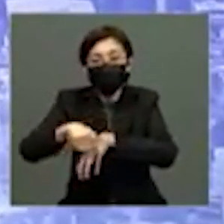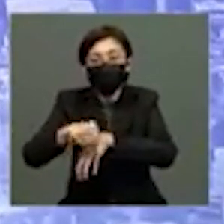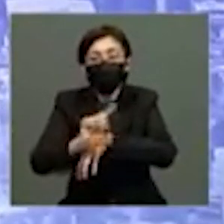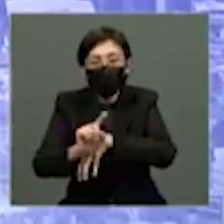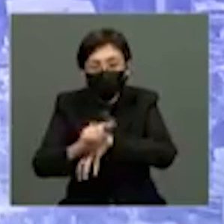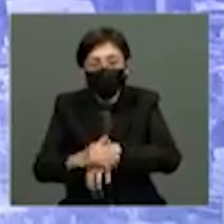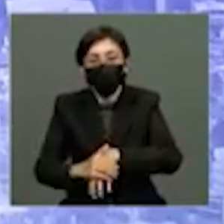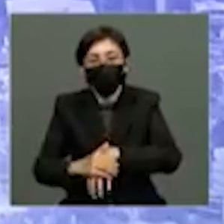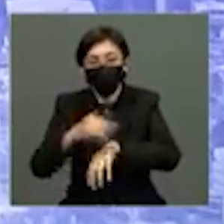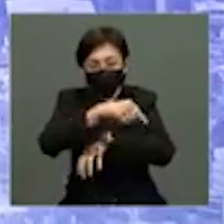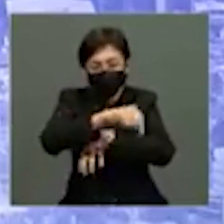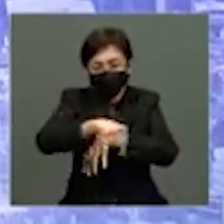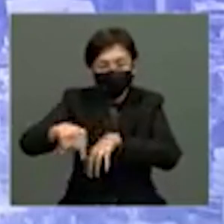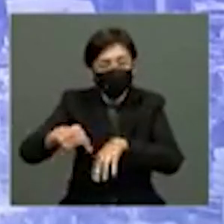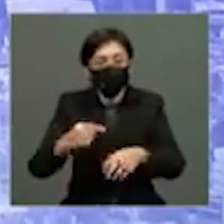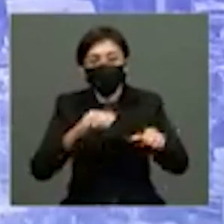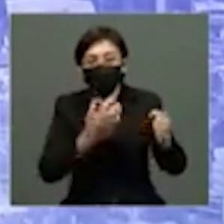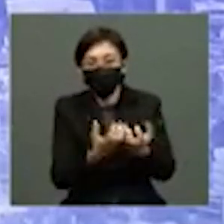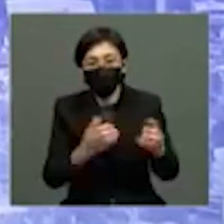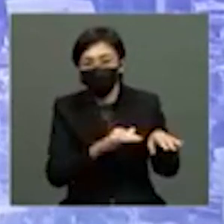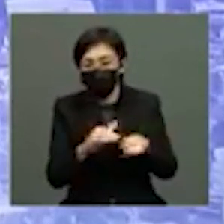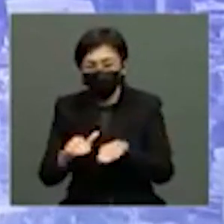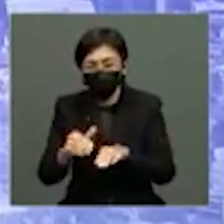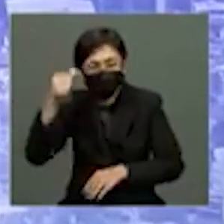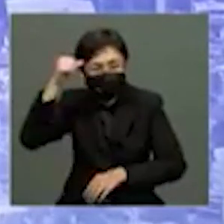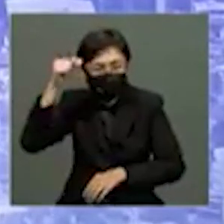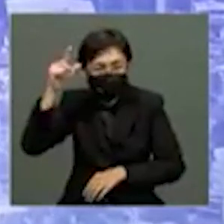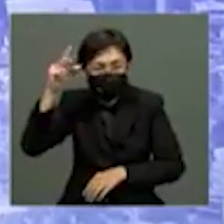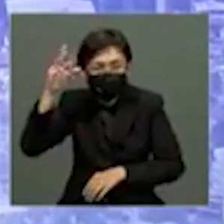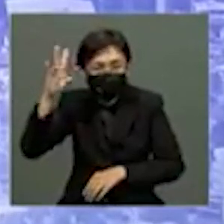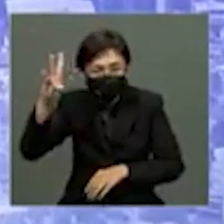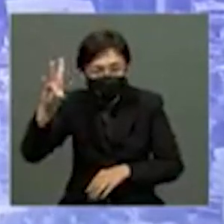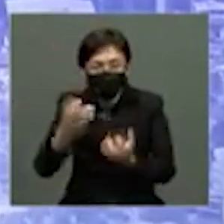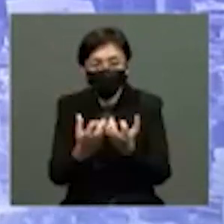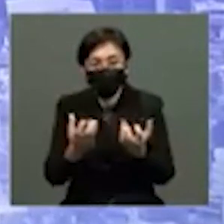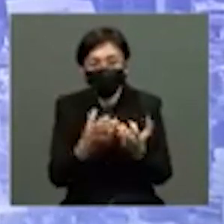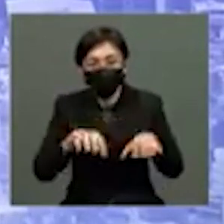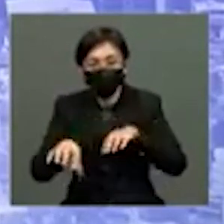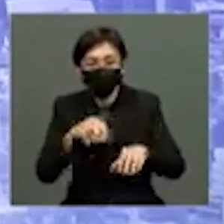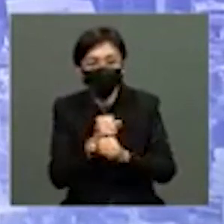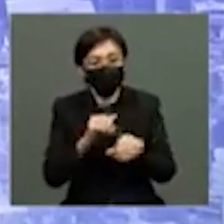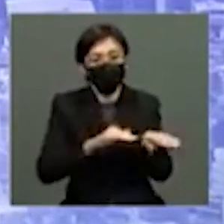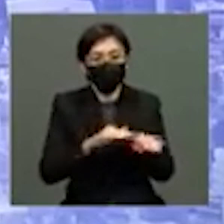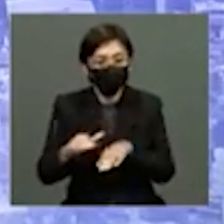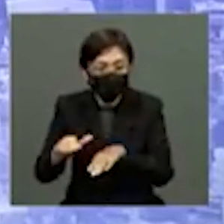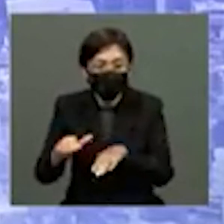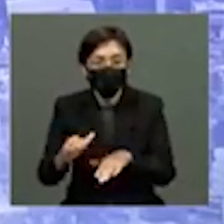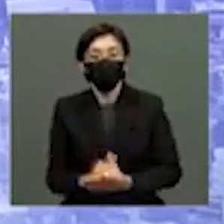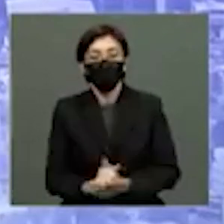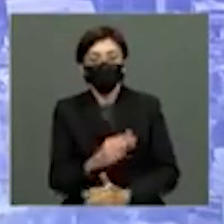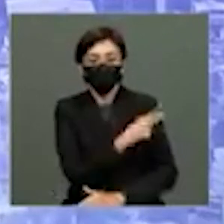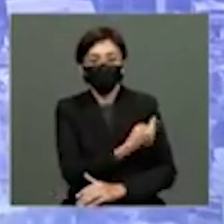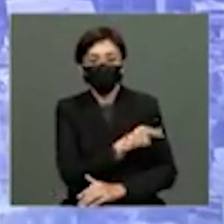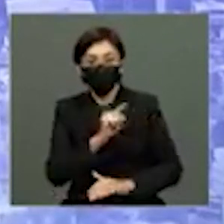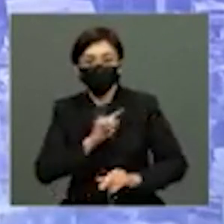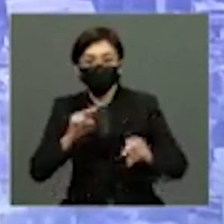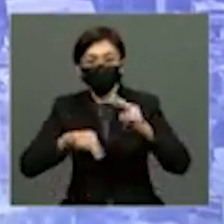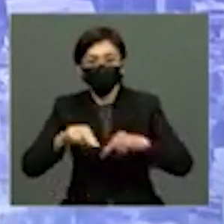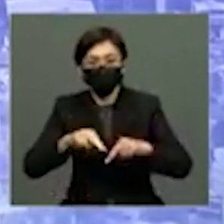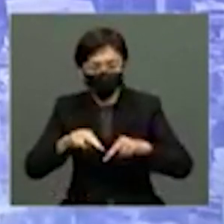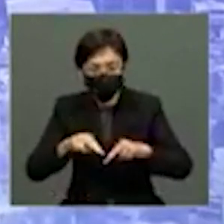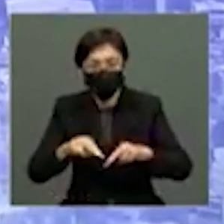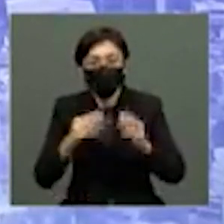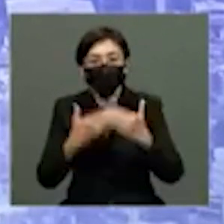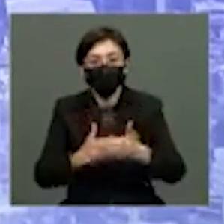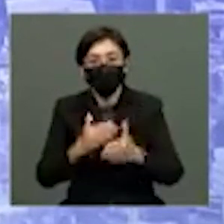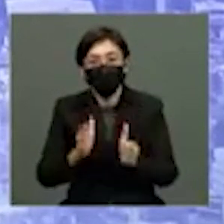างเนี่ยมีทุกอย่างเนี่ยสร้างใน7วันเนี่ยออกมาได้ทุกอย่างที่ต้องการที่แพทย์ต้องการนะครับนั่นก็คือถ้าพยายามส